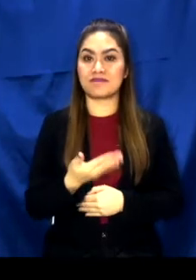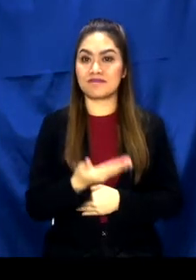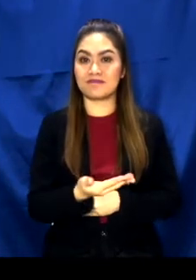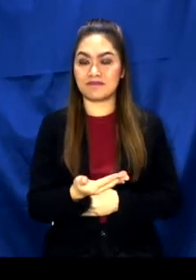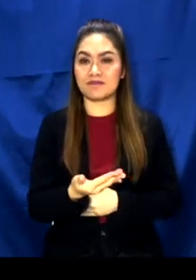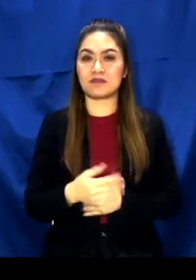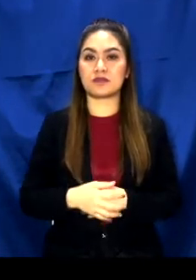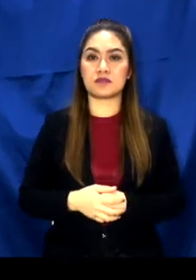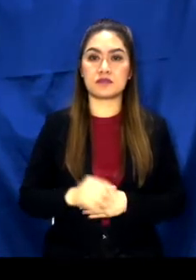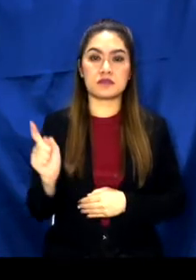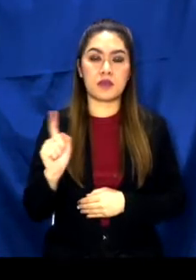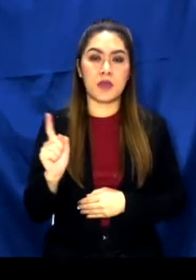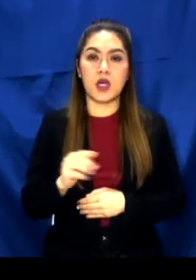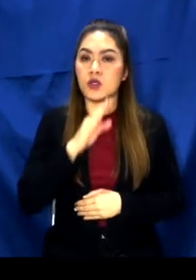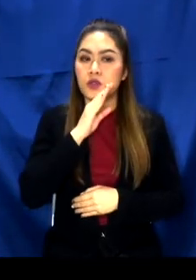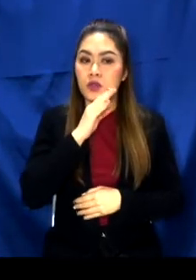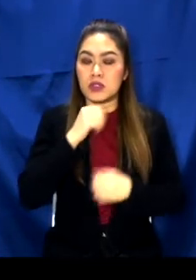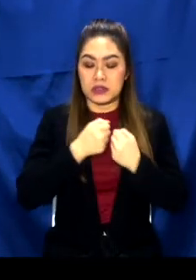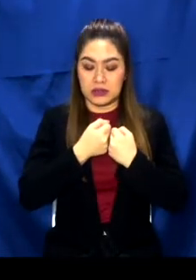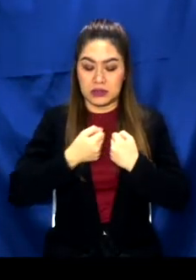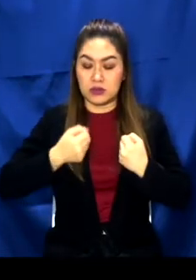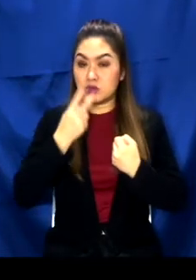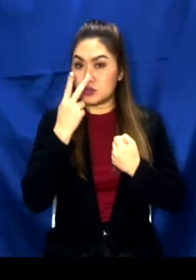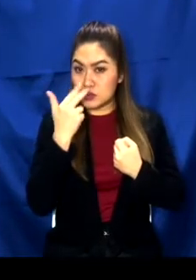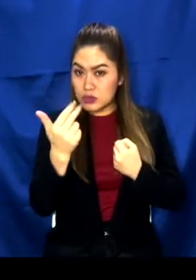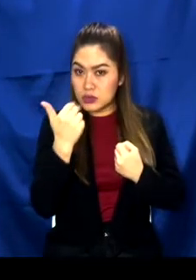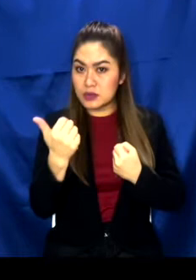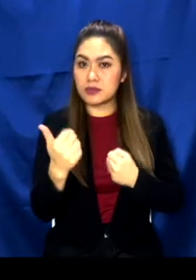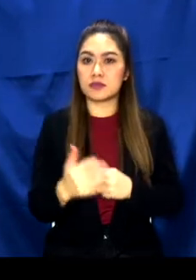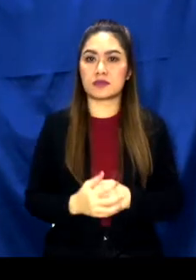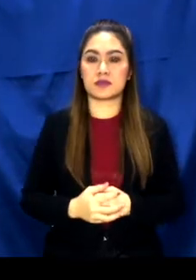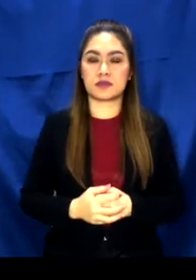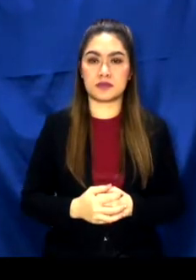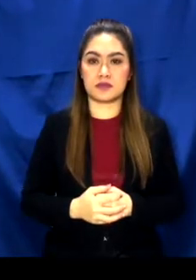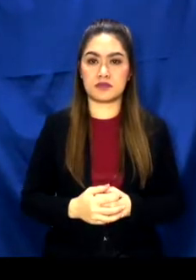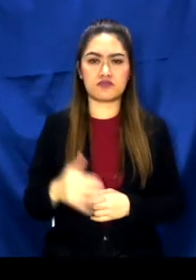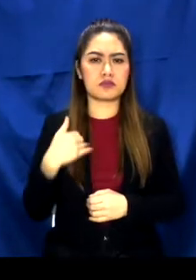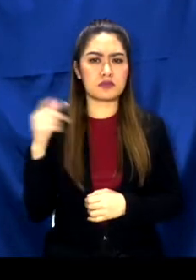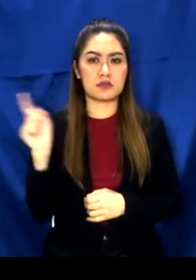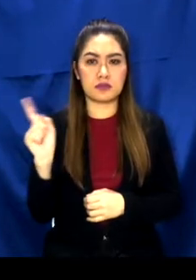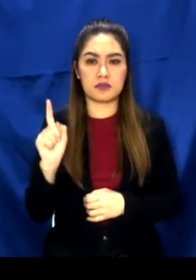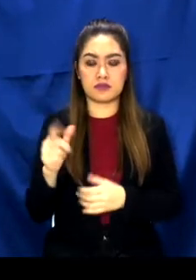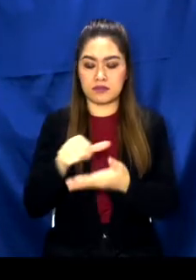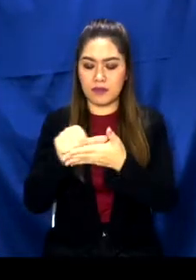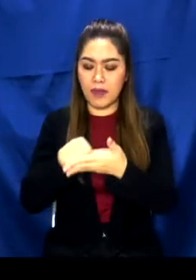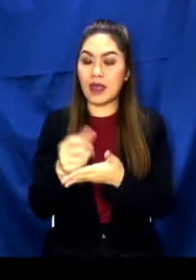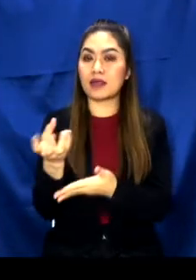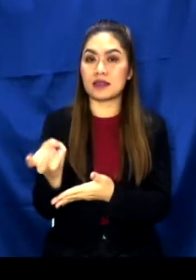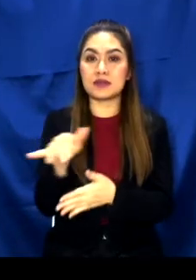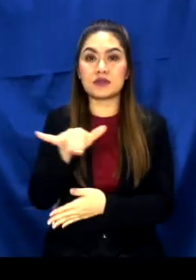ะตรงเนี้ยถ้าเราขยายฟอนต์ดูดีๆนะคะมันจะเป็นการปรับฟอนต์นิดหน่อยค่ะ